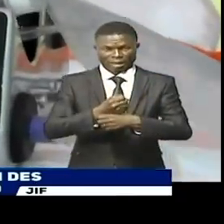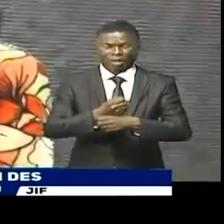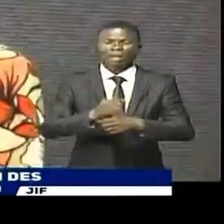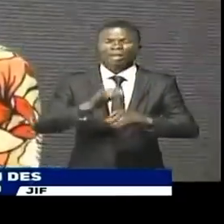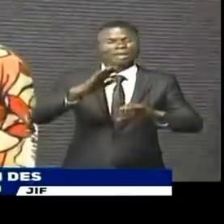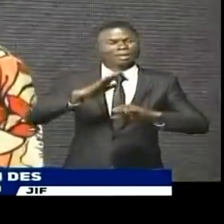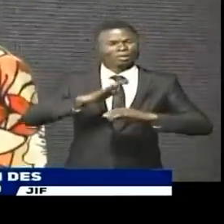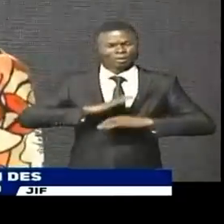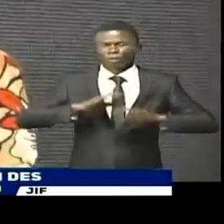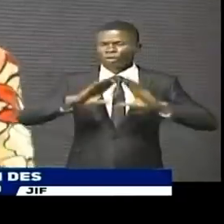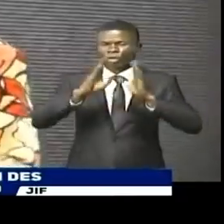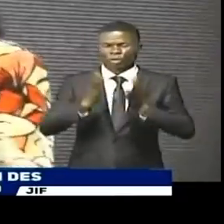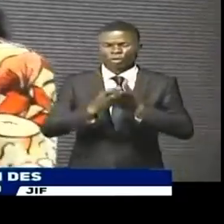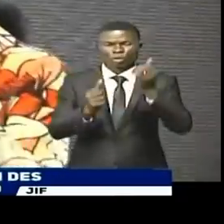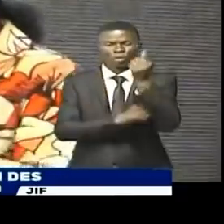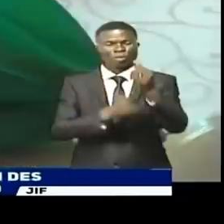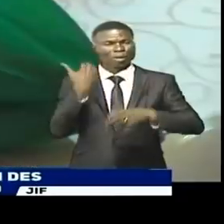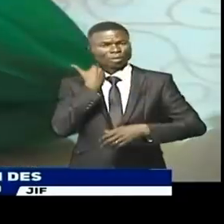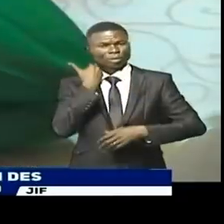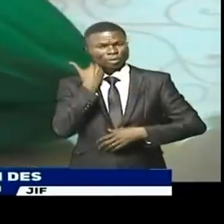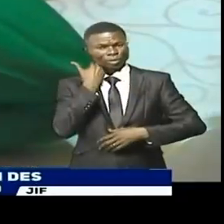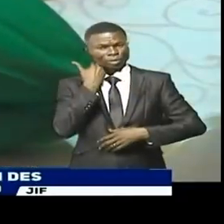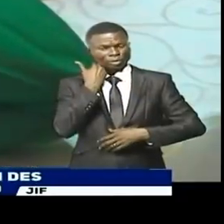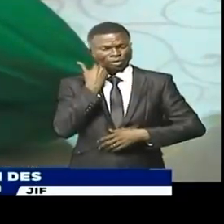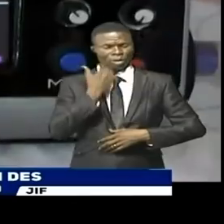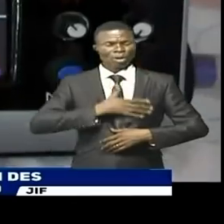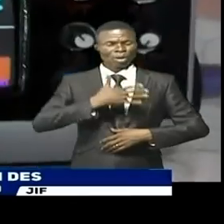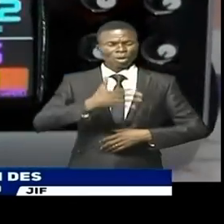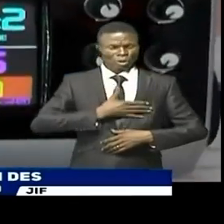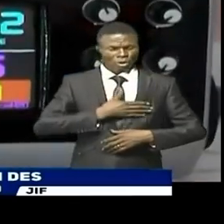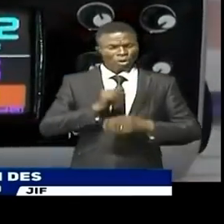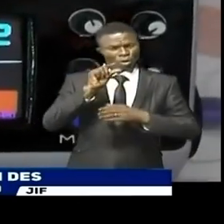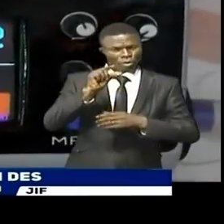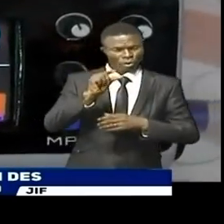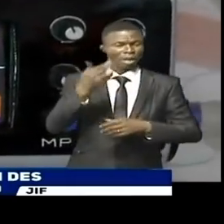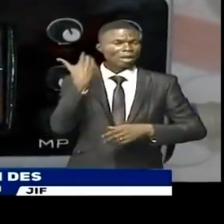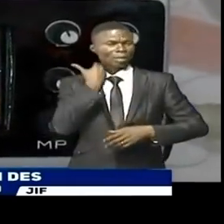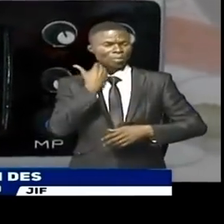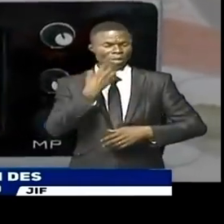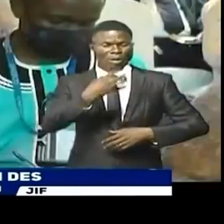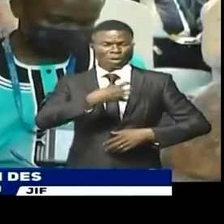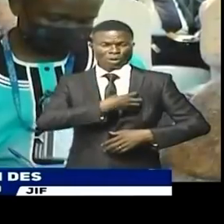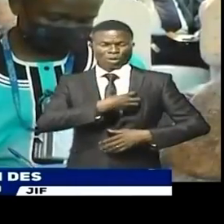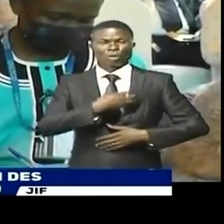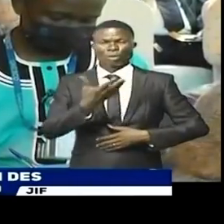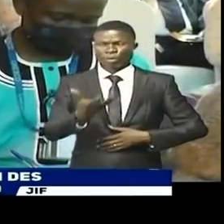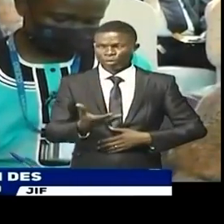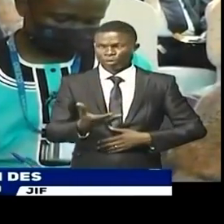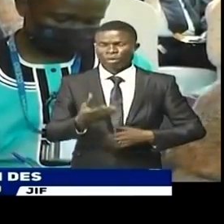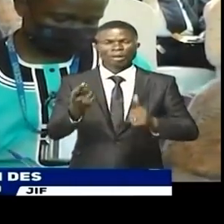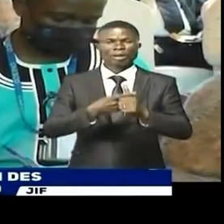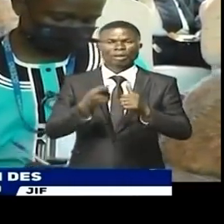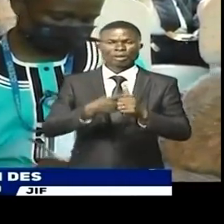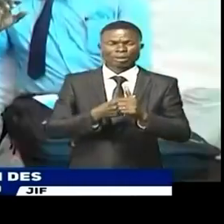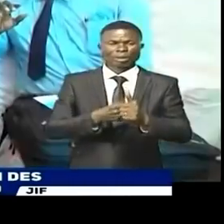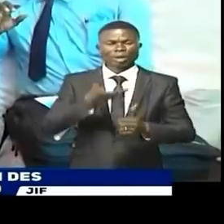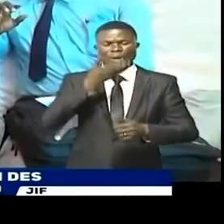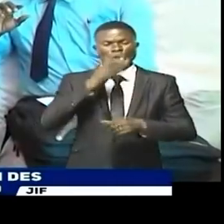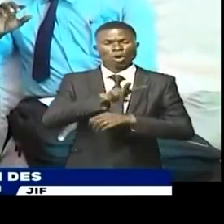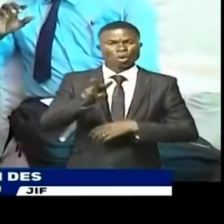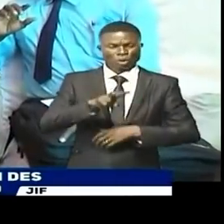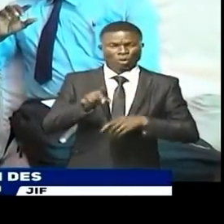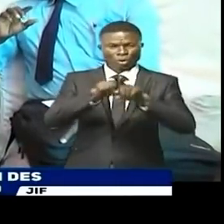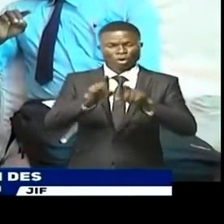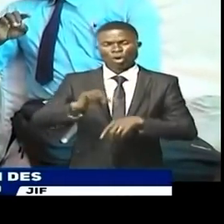tous les patients qui souffraient des détresses respiratoires et des maladies cardiovasculaires notamment lakovic 19 et